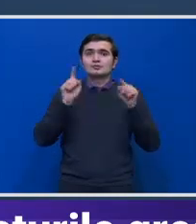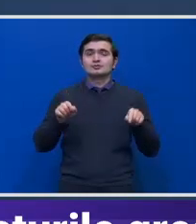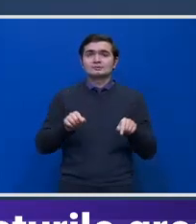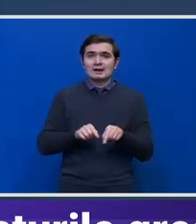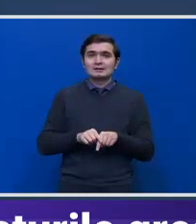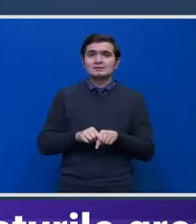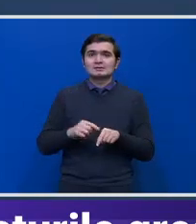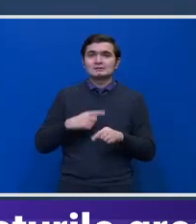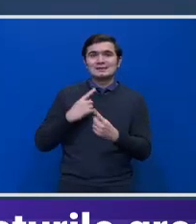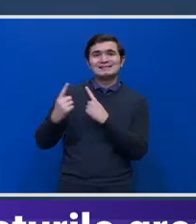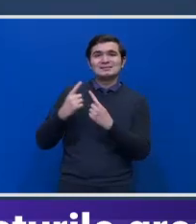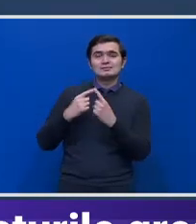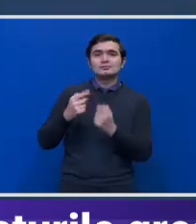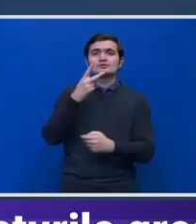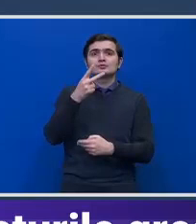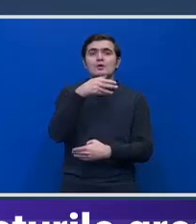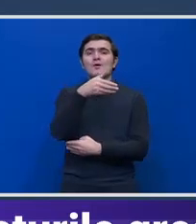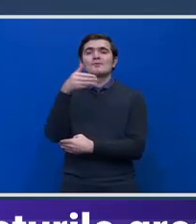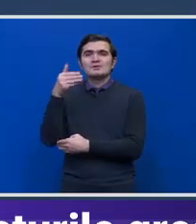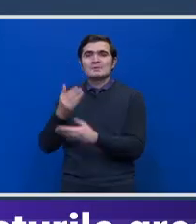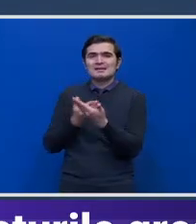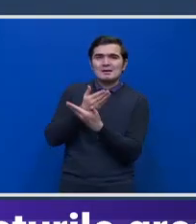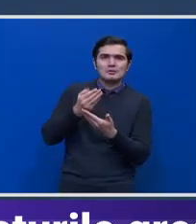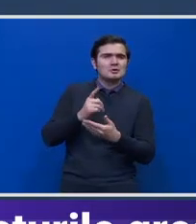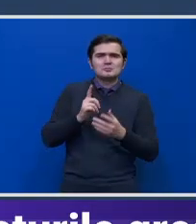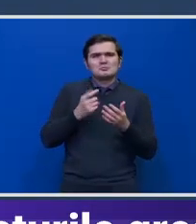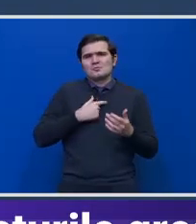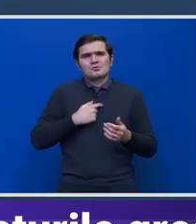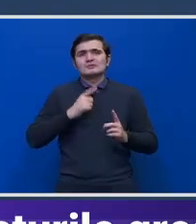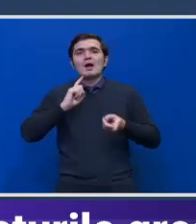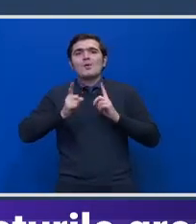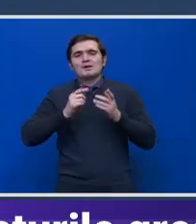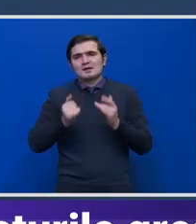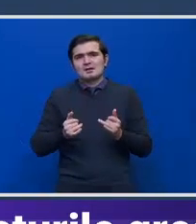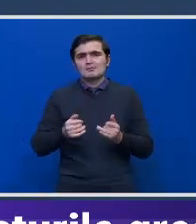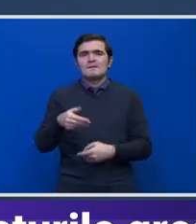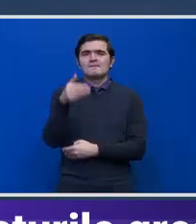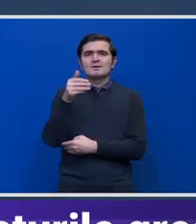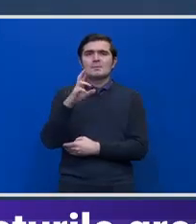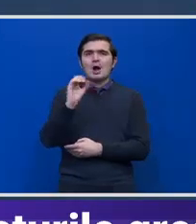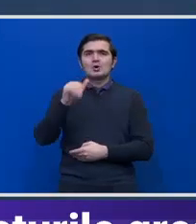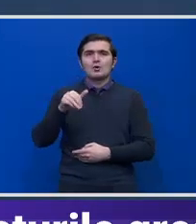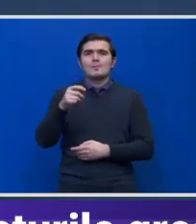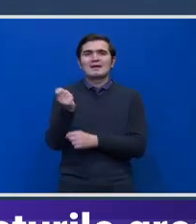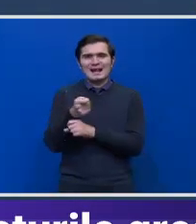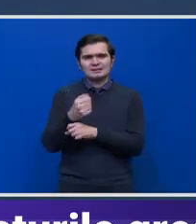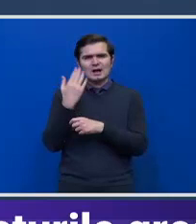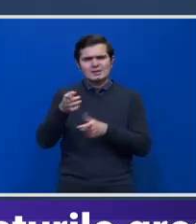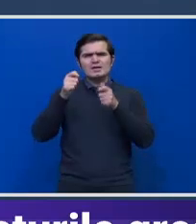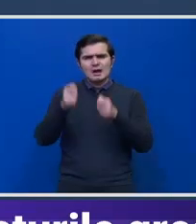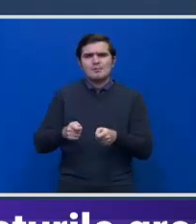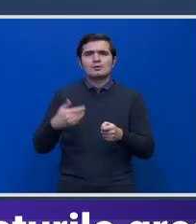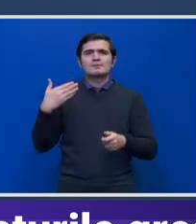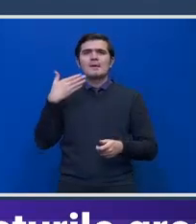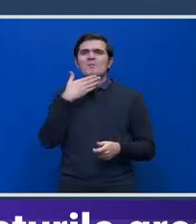și se negociază între două companii listate, lăsați-mă să nu fac comentarii. Compania Romgaz a dat un raport pe bursă, acolo puteți vedea